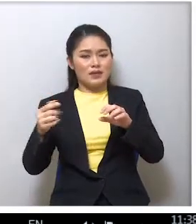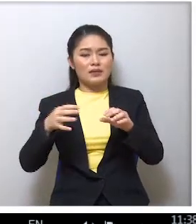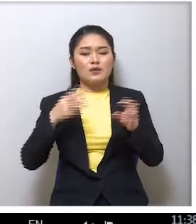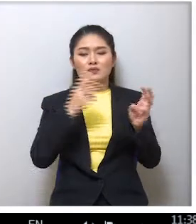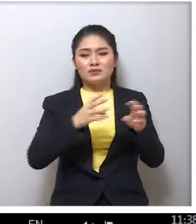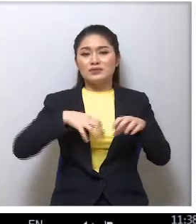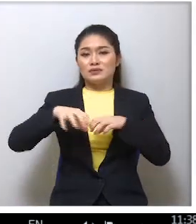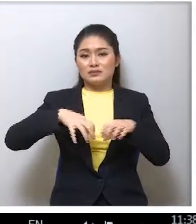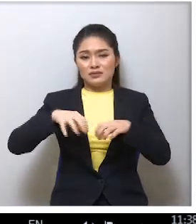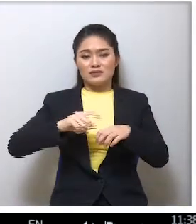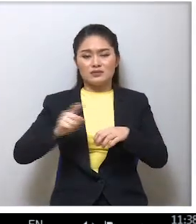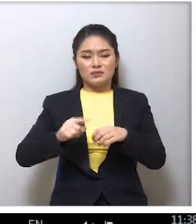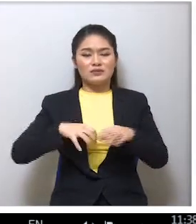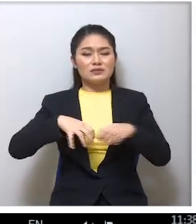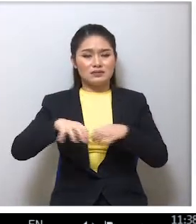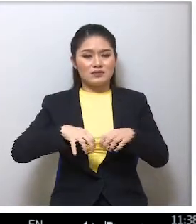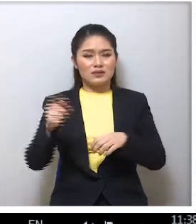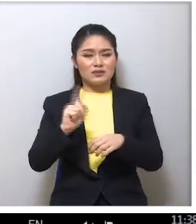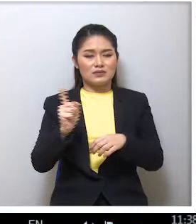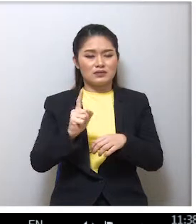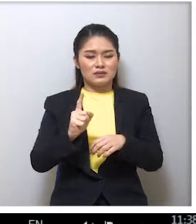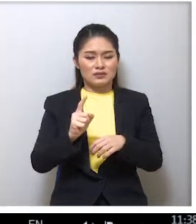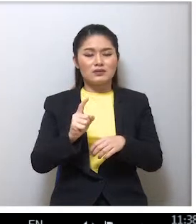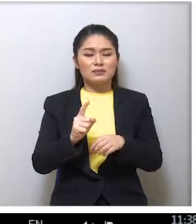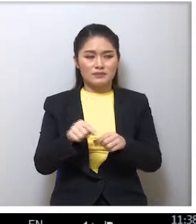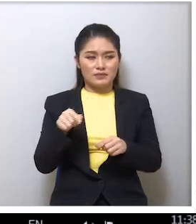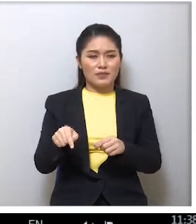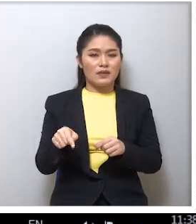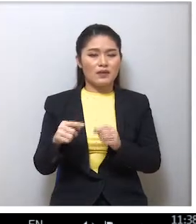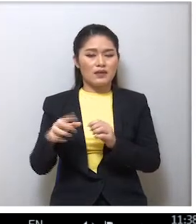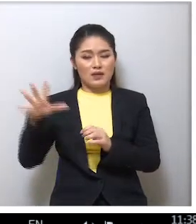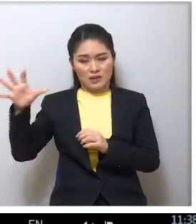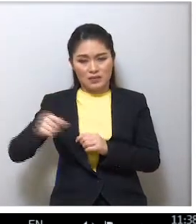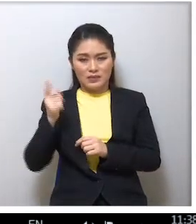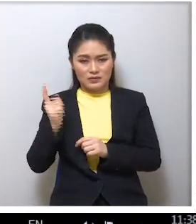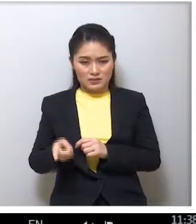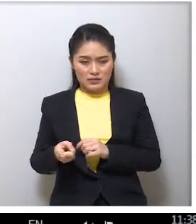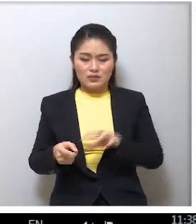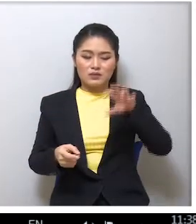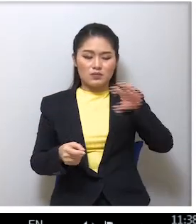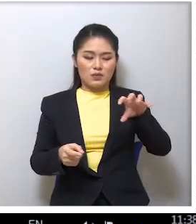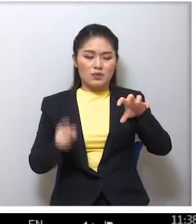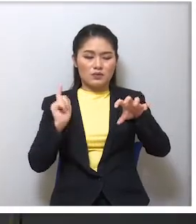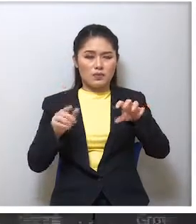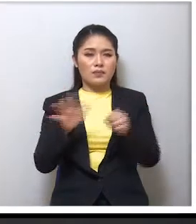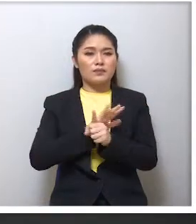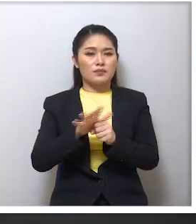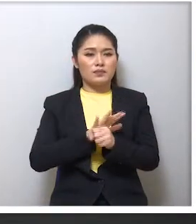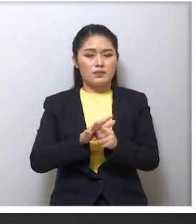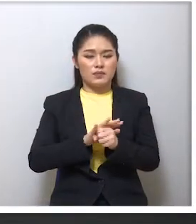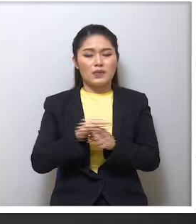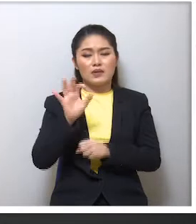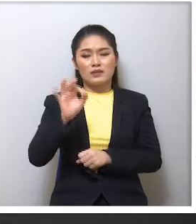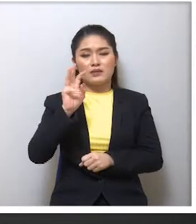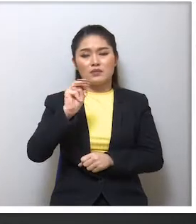เขาก่อนจัดการให้ map เนี่ยมันพอดีกับชิ้นงานนะครับเลือกที่ modify นะครับเลือก